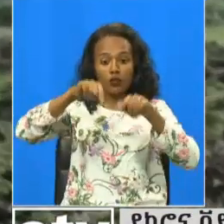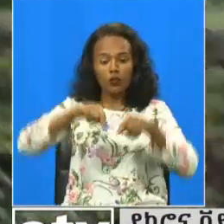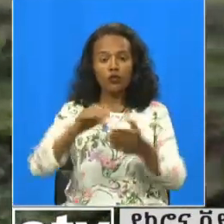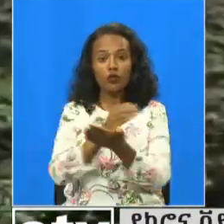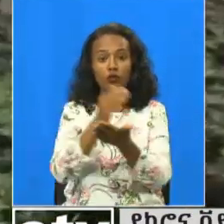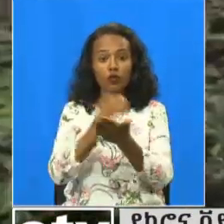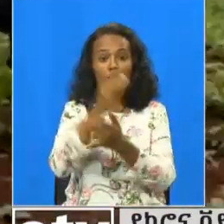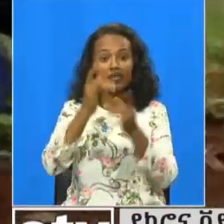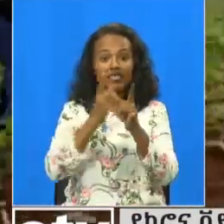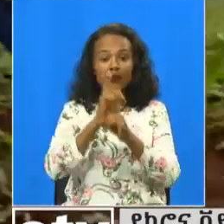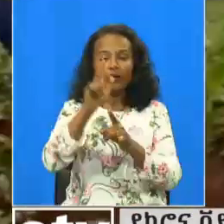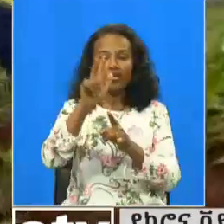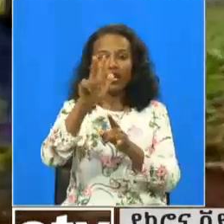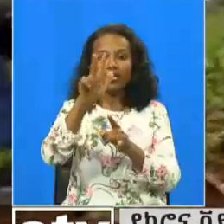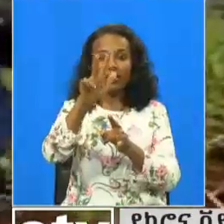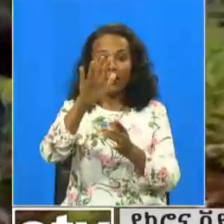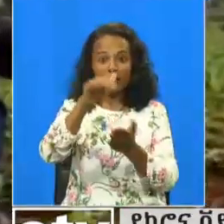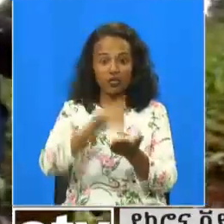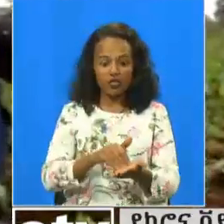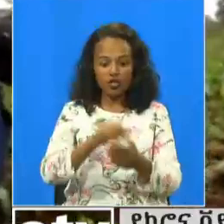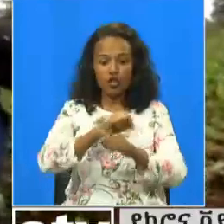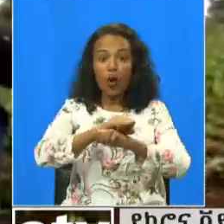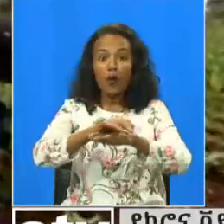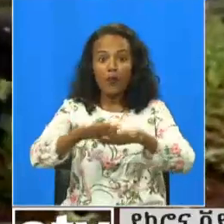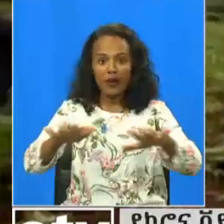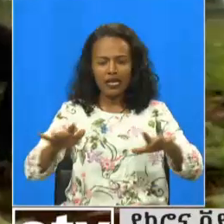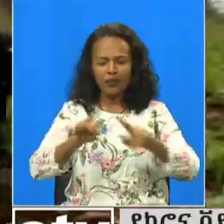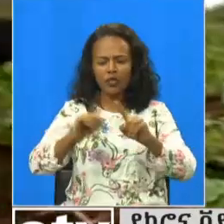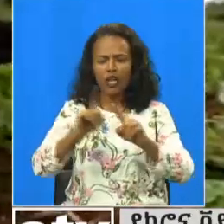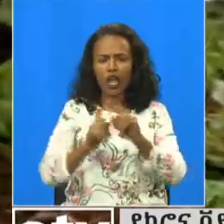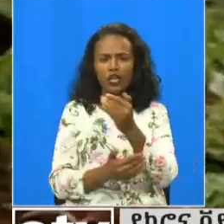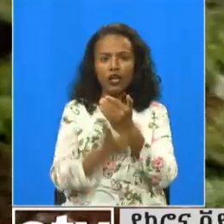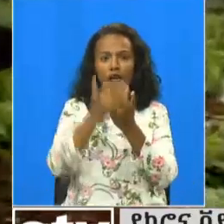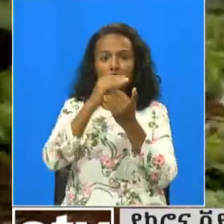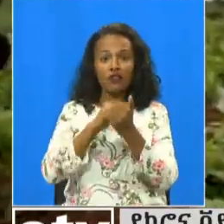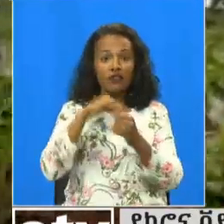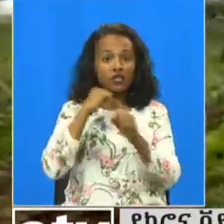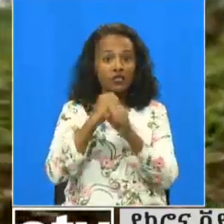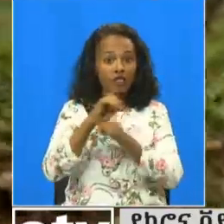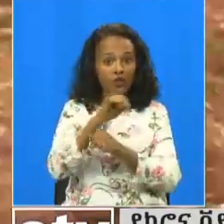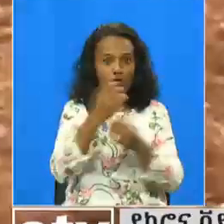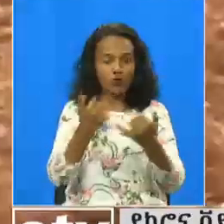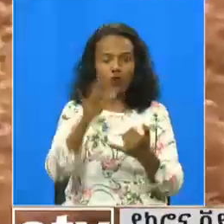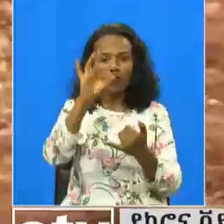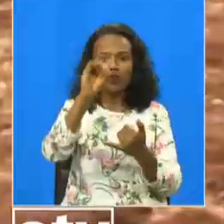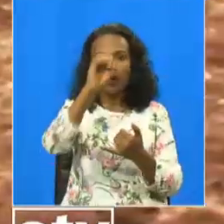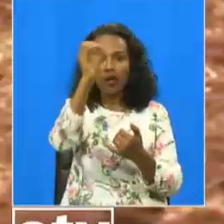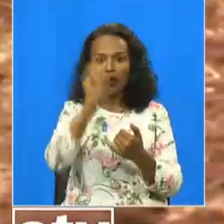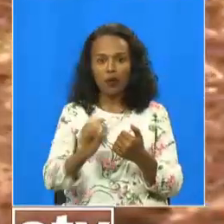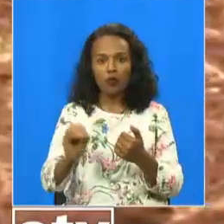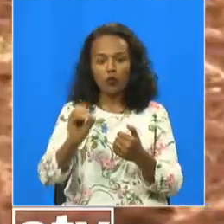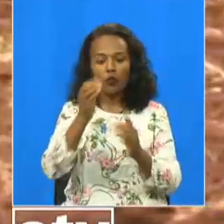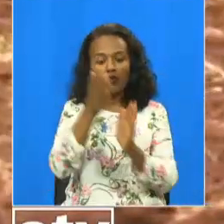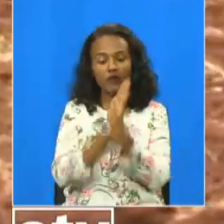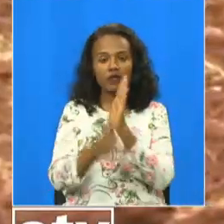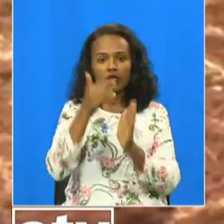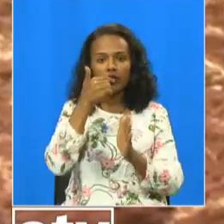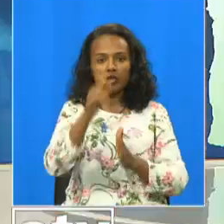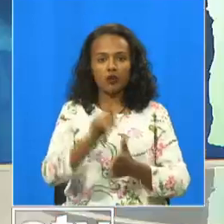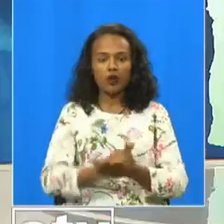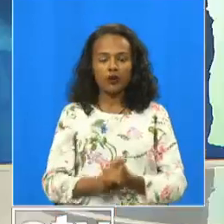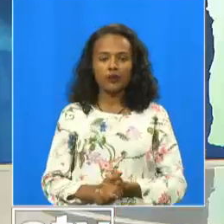የምርት ዘመን 35000 ሄክታር መሬት በተለያዩ የሰብል አይነቶች ለመሸፈን እየተሰራ ሲሆን እስካሁን 80% ያክሉ መከናወኑን ተገልጿል።